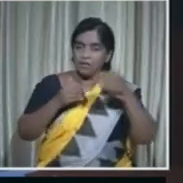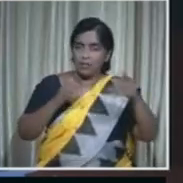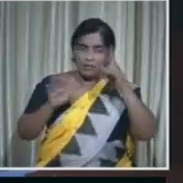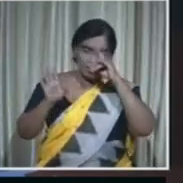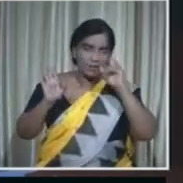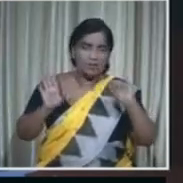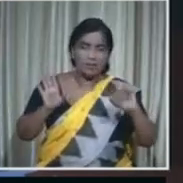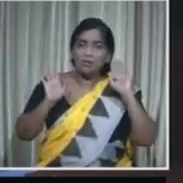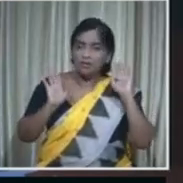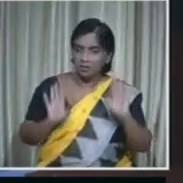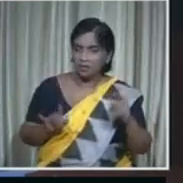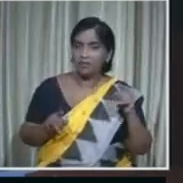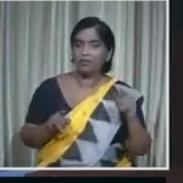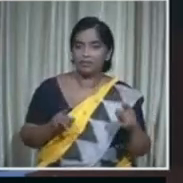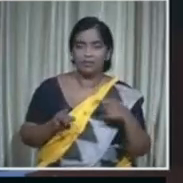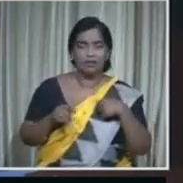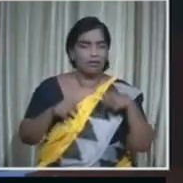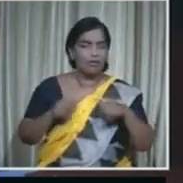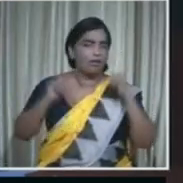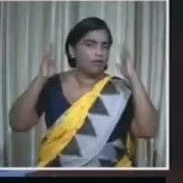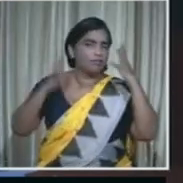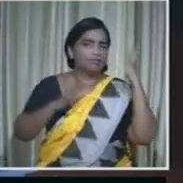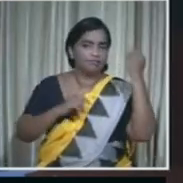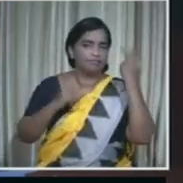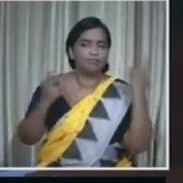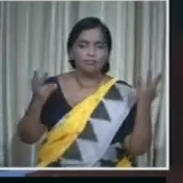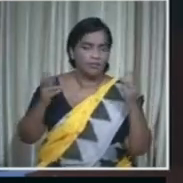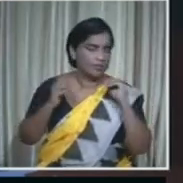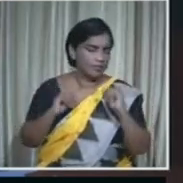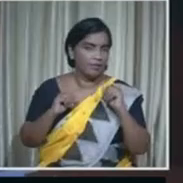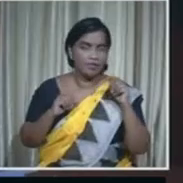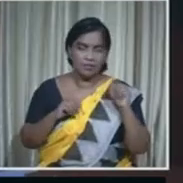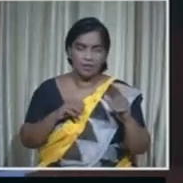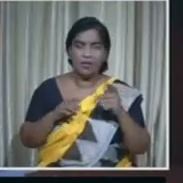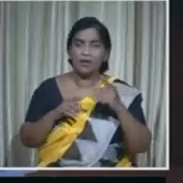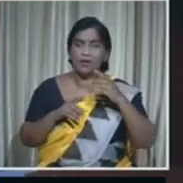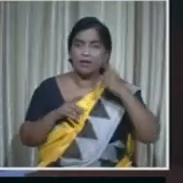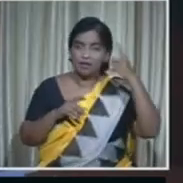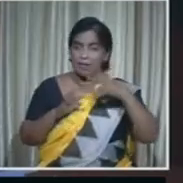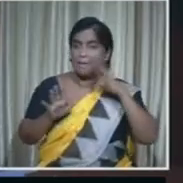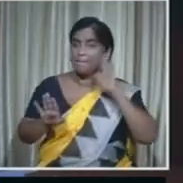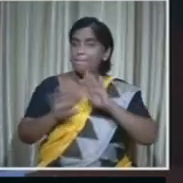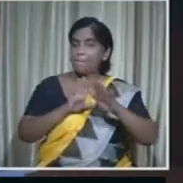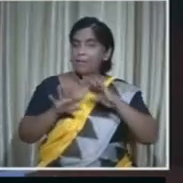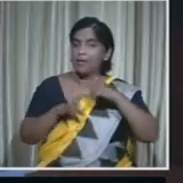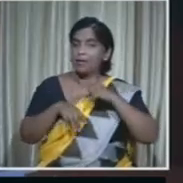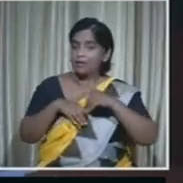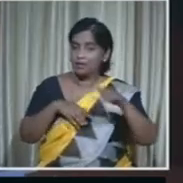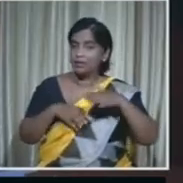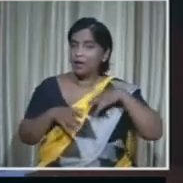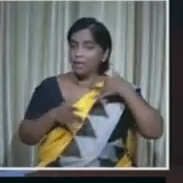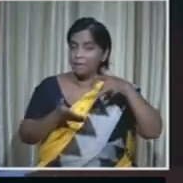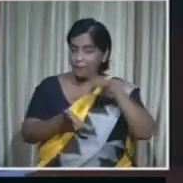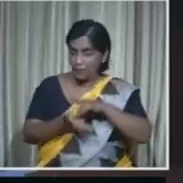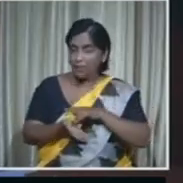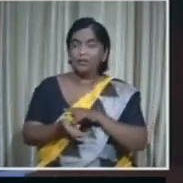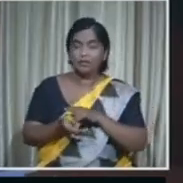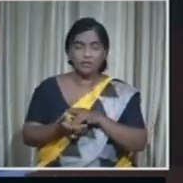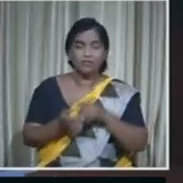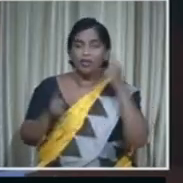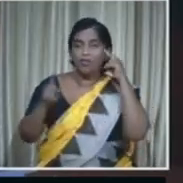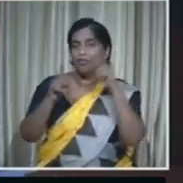හැබැයි ඒකත් අද යථාර්ථයක් බවට පත් වෙලා නැහැ. මොකද ඒ අන්තර්පාලන කාලණේ අර කේන්ද්‍රීය ප්‍රශ්න දෙක ආමන්ත්‍රණය කරන්නේ